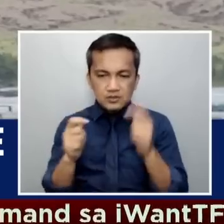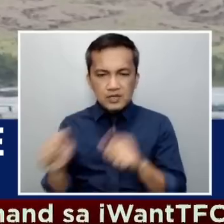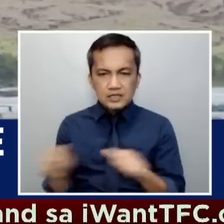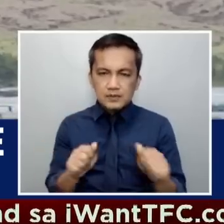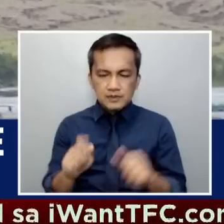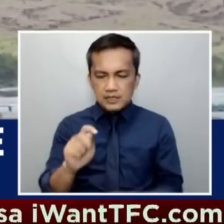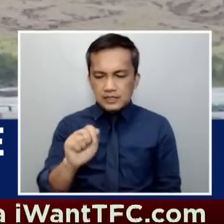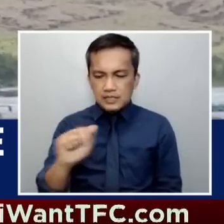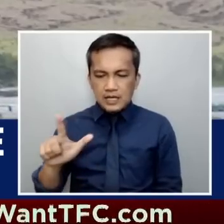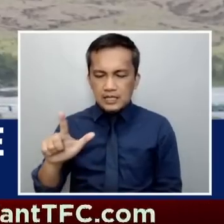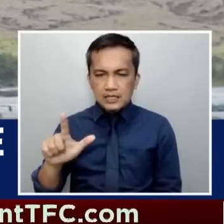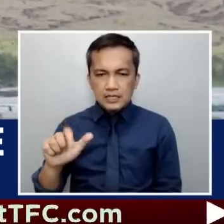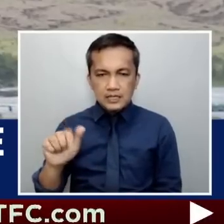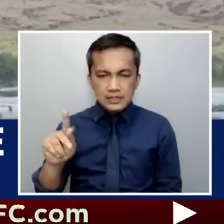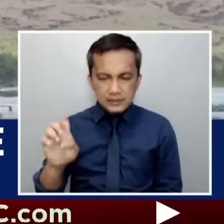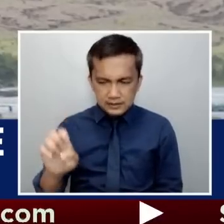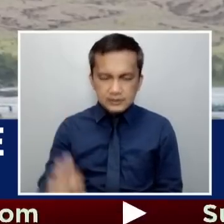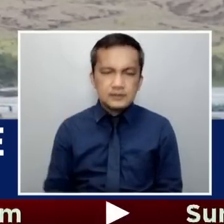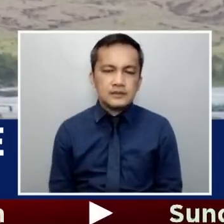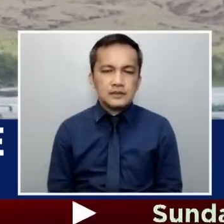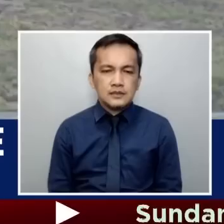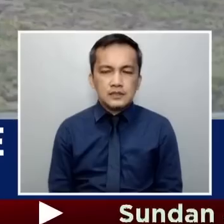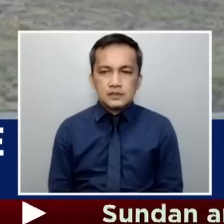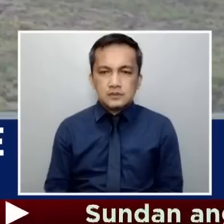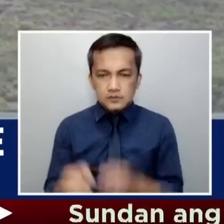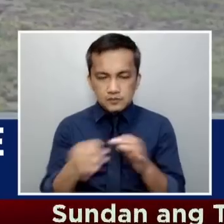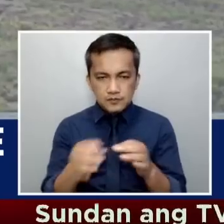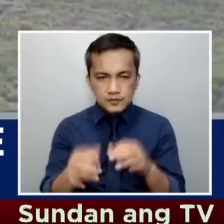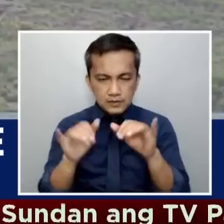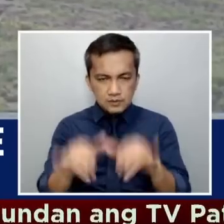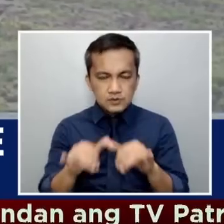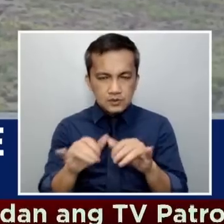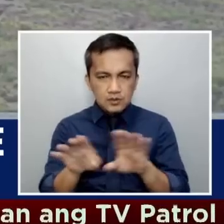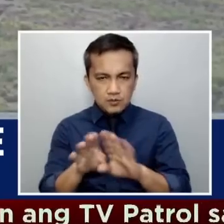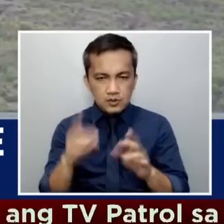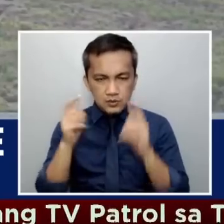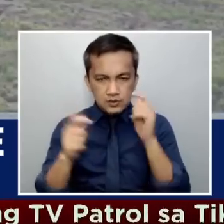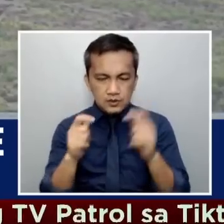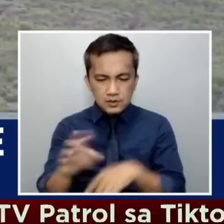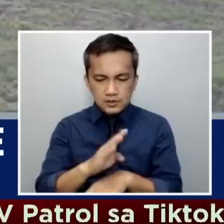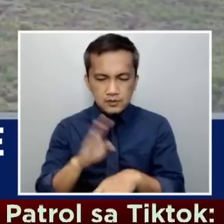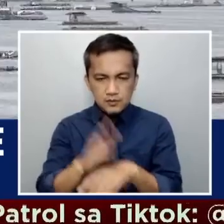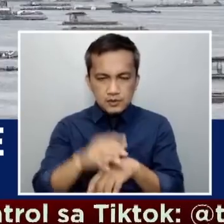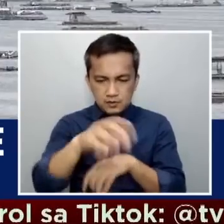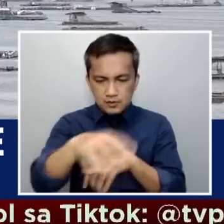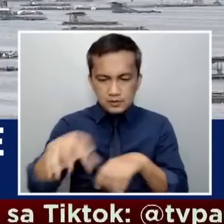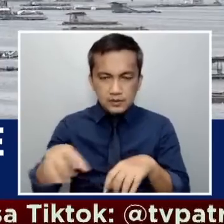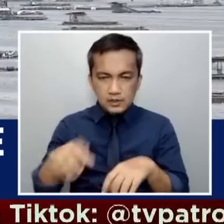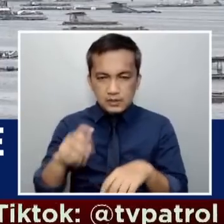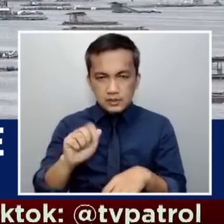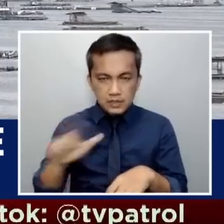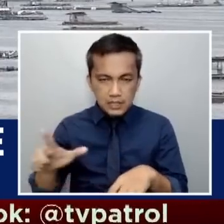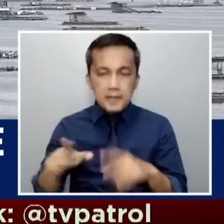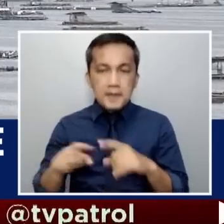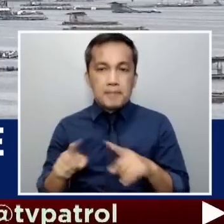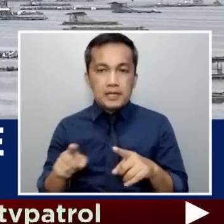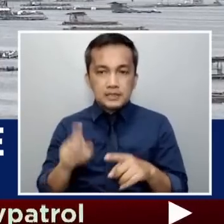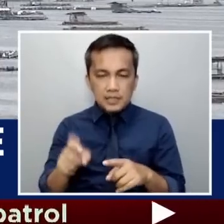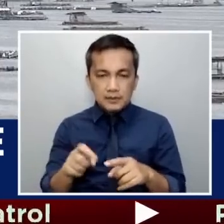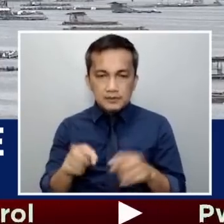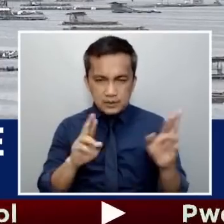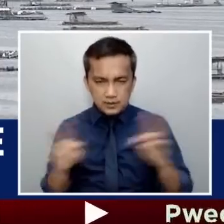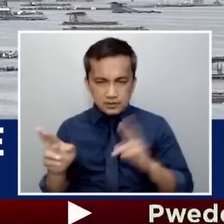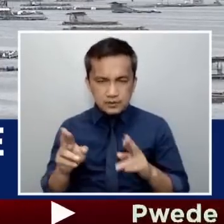Lake. Paglilinaw ng ahensya, nananatiling bukas ang turismo sa mga bayan sa paligid ng Bulkan Taal pero dapat maging alerto ang